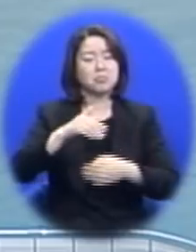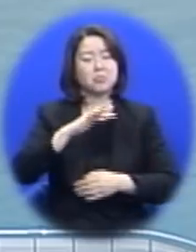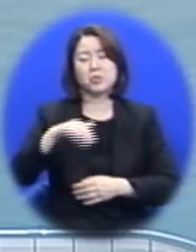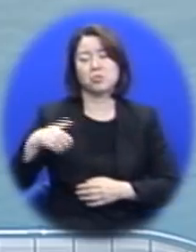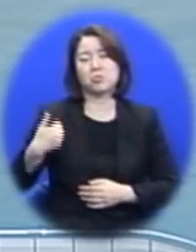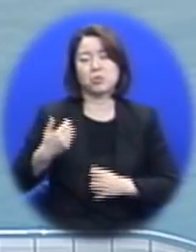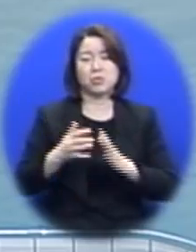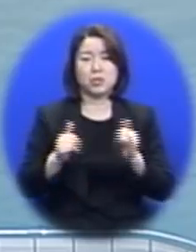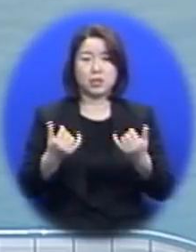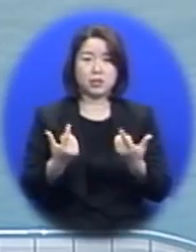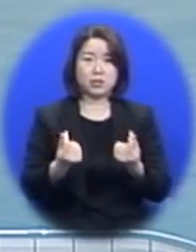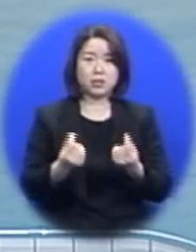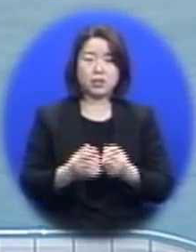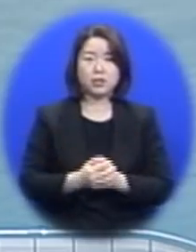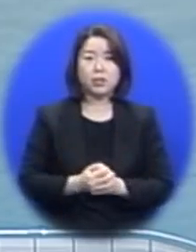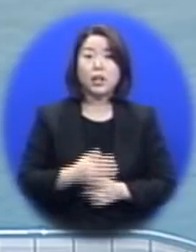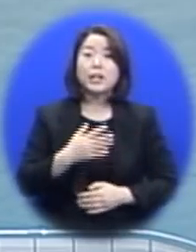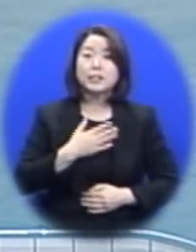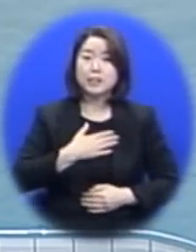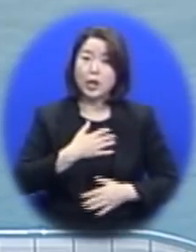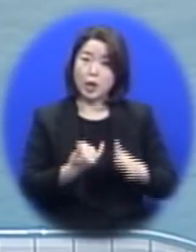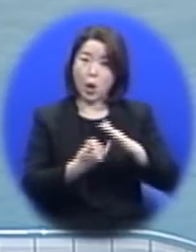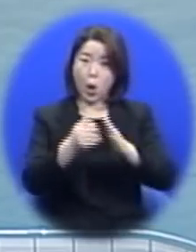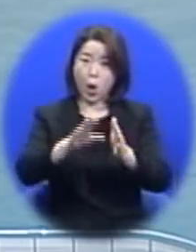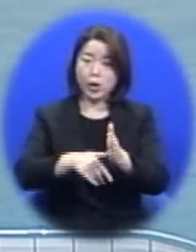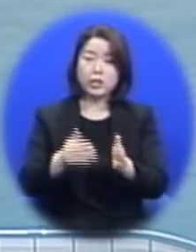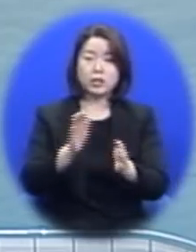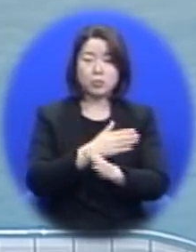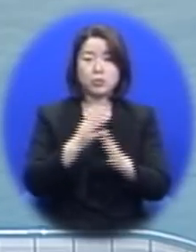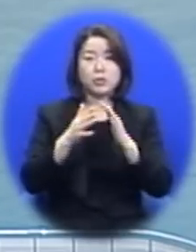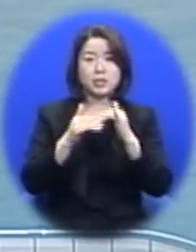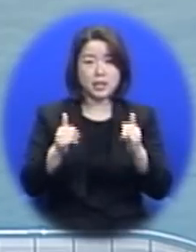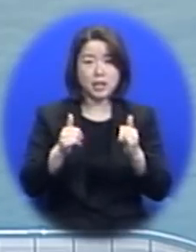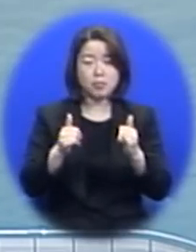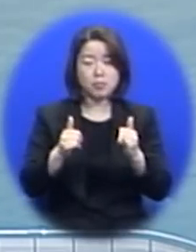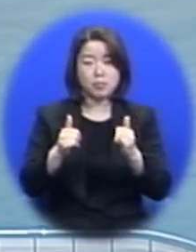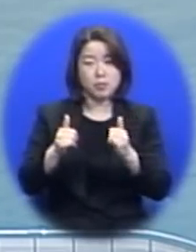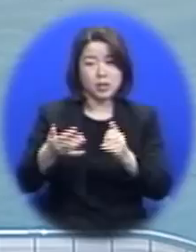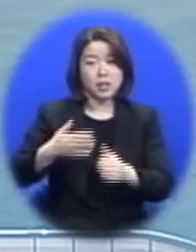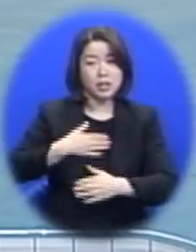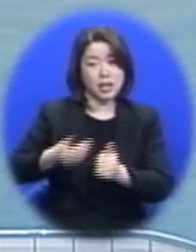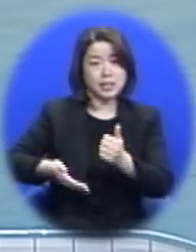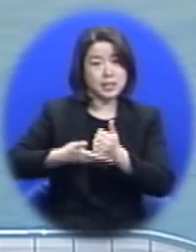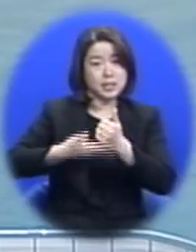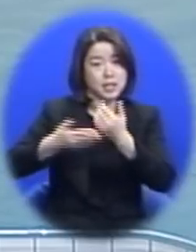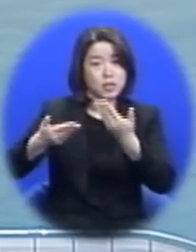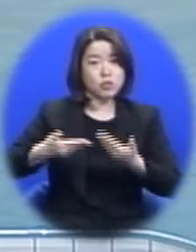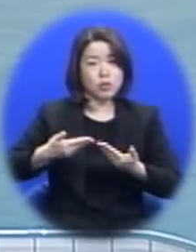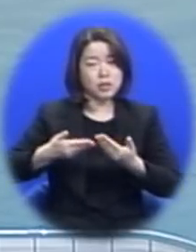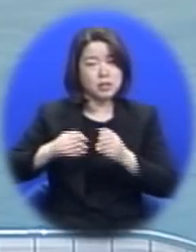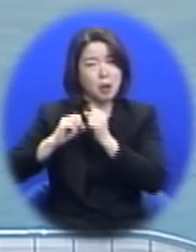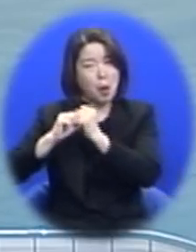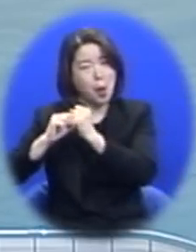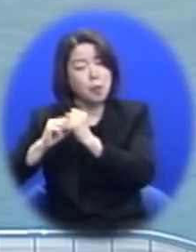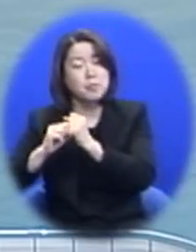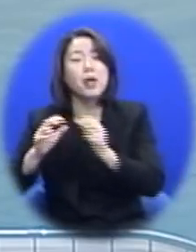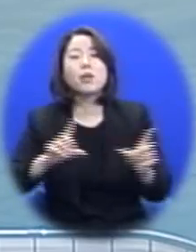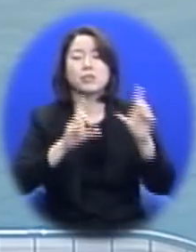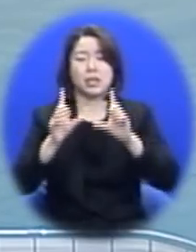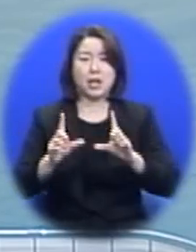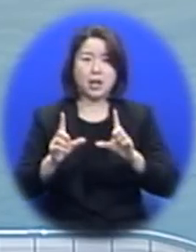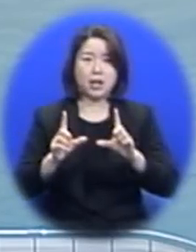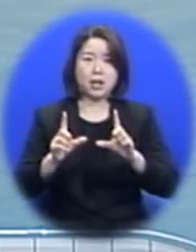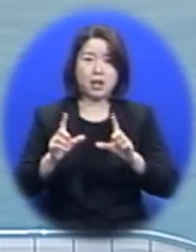저는 어려서부터 사람들의 칭찬에 목을 메고 살았습니다. 목사의 아들로서 사람들의